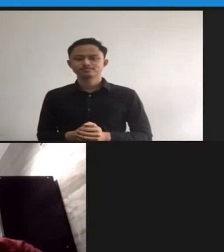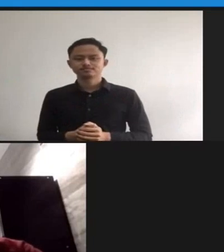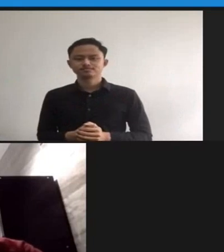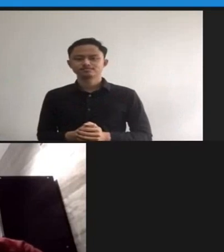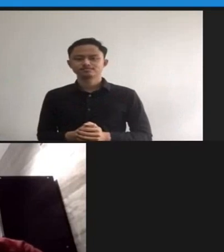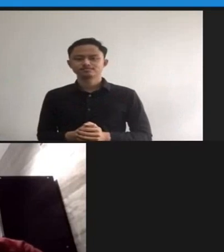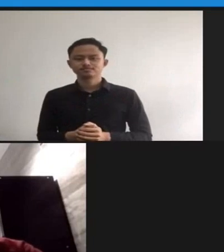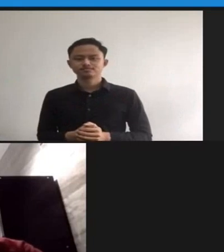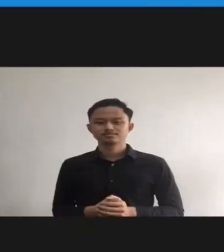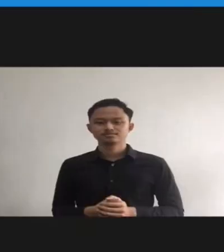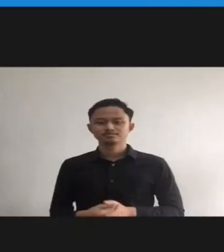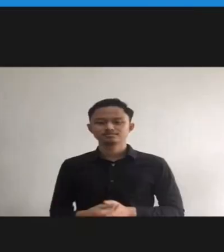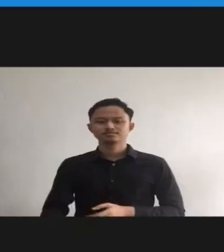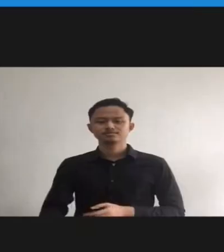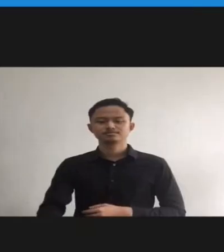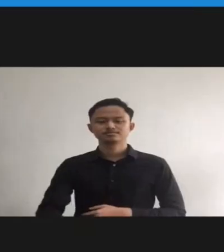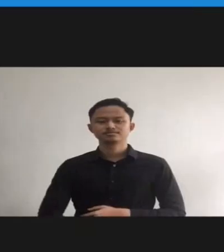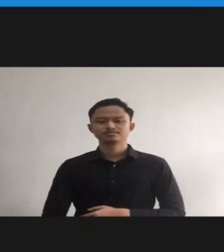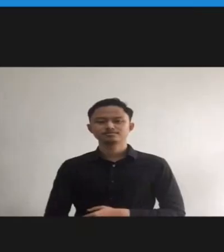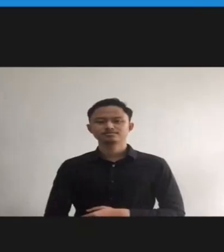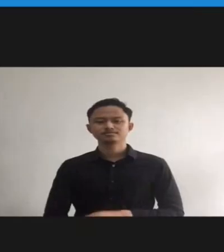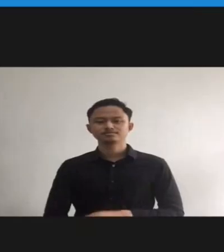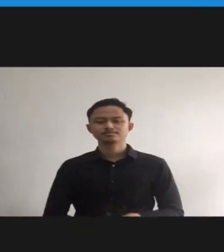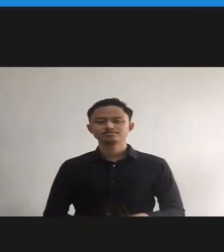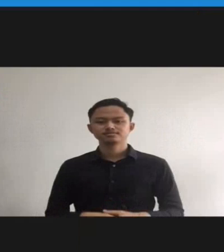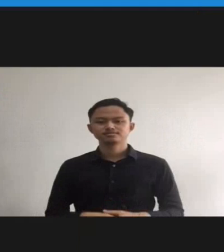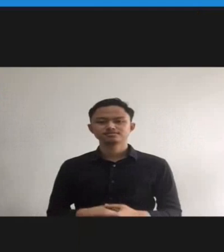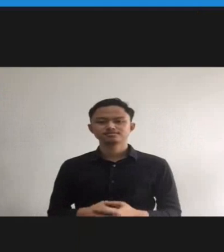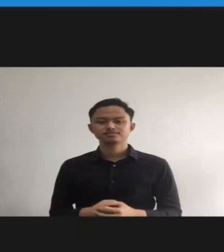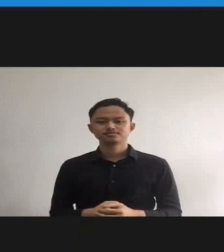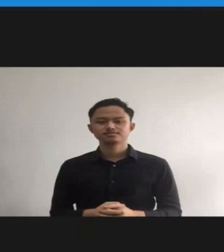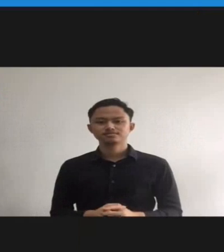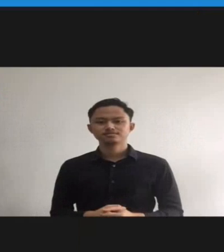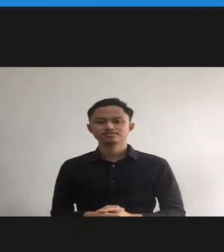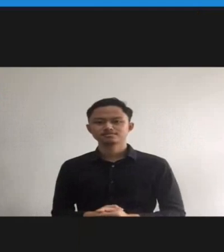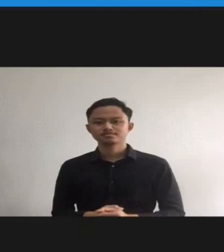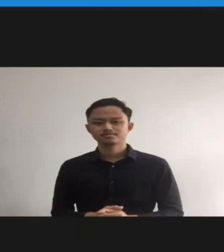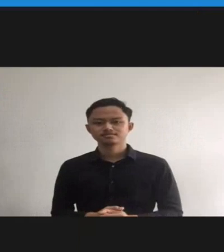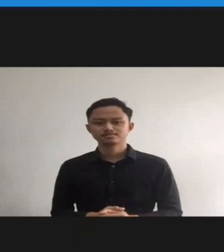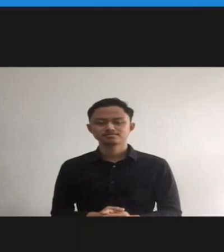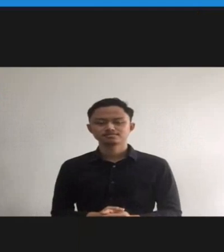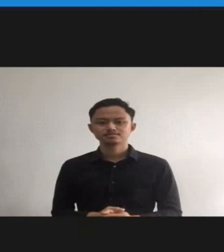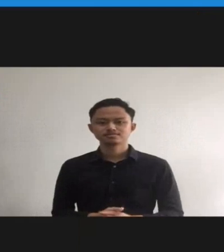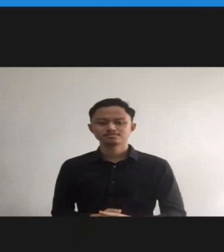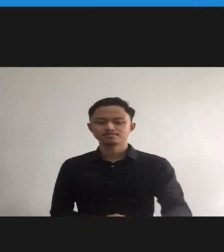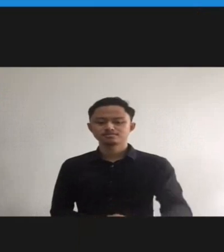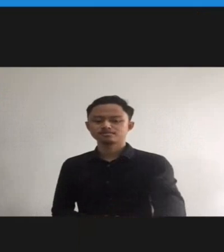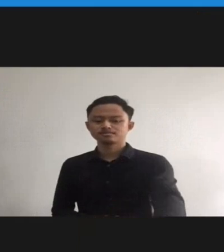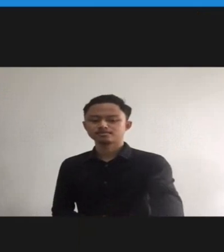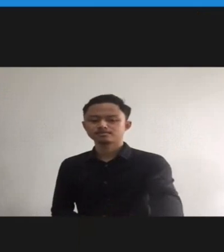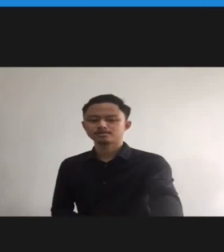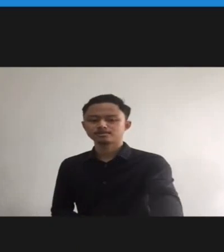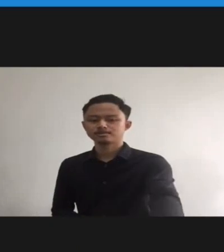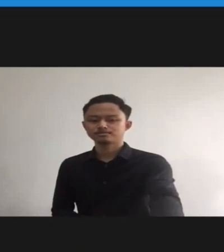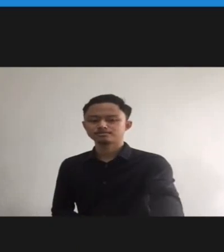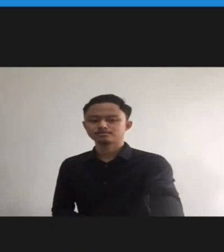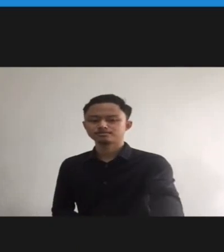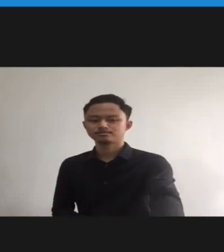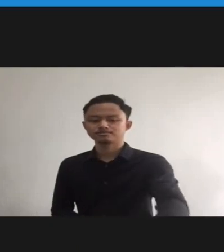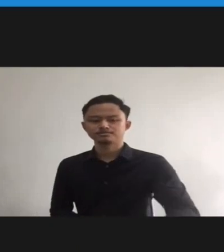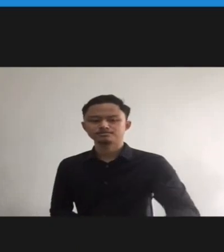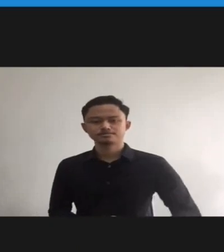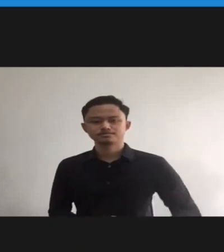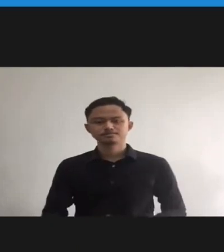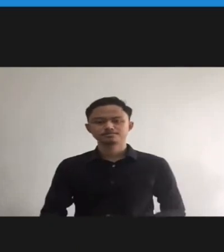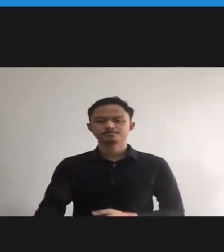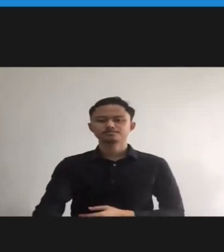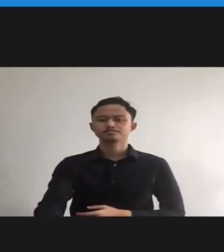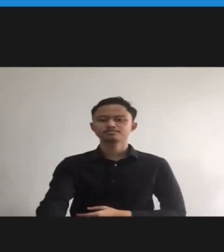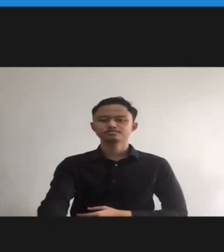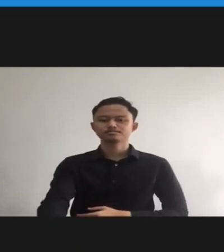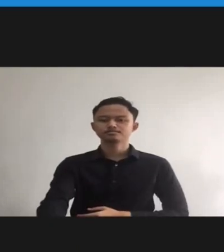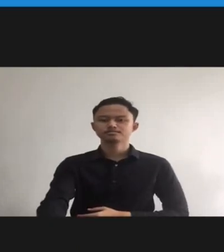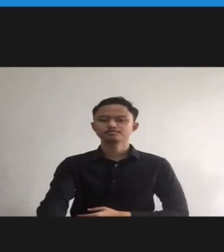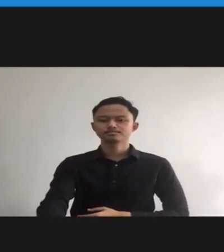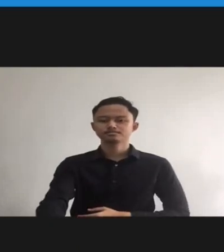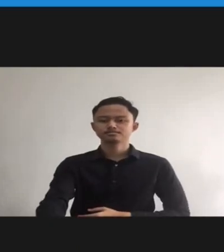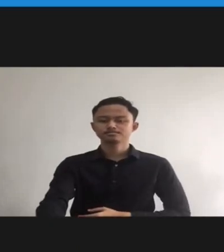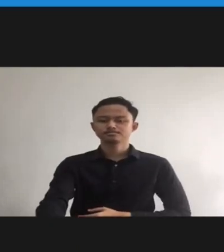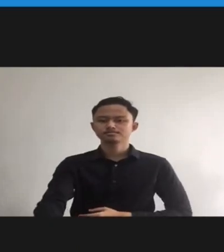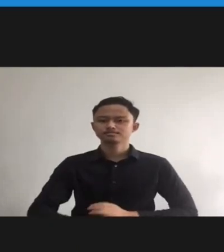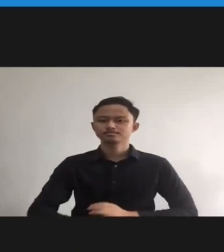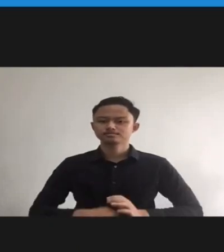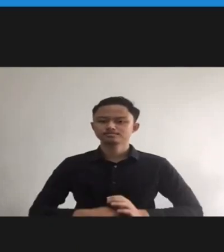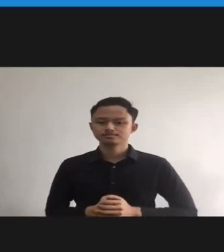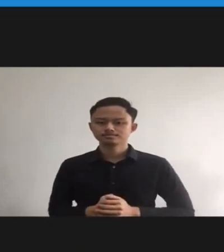Dan juga dokter di Rumah Sakit Cipto Mangunkusumo ya, dokter anak ya, spesialisnya kegawat daruratan dok ya.